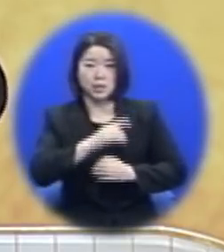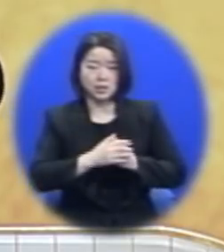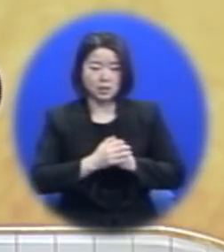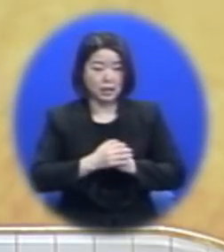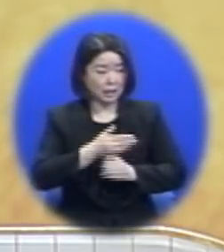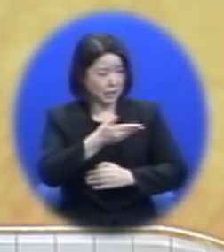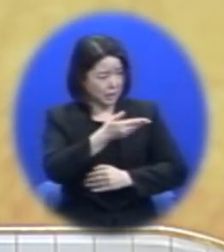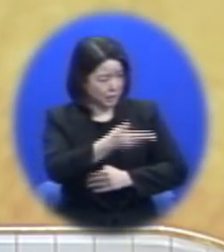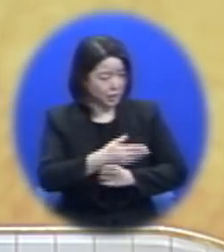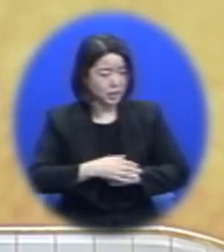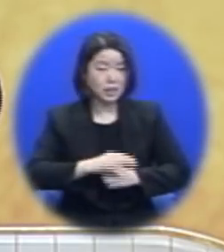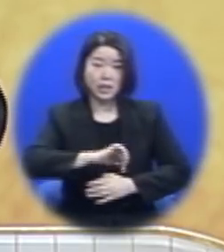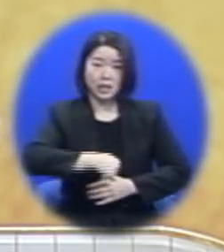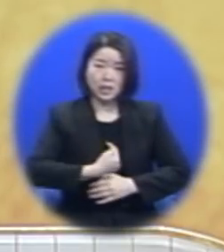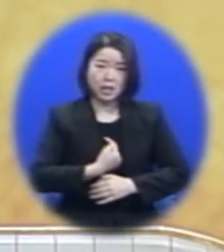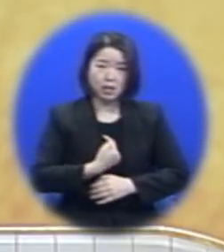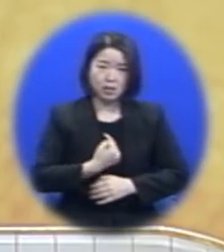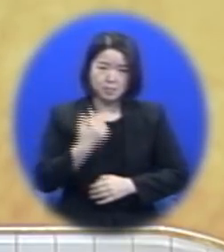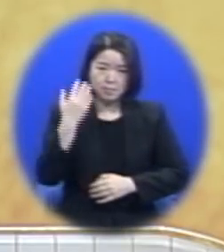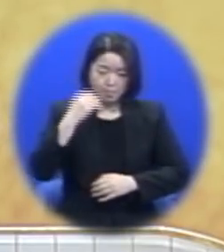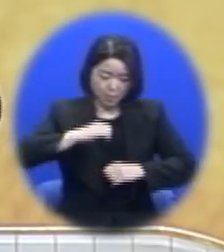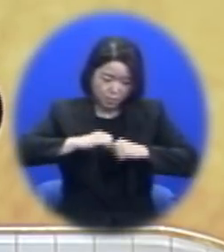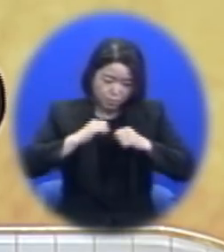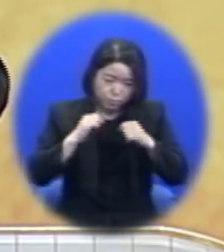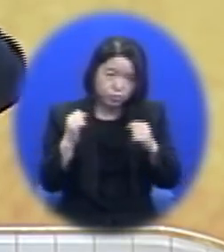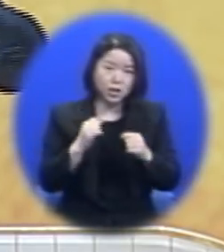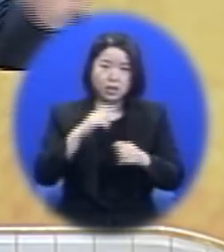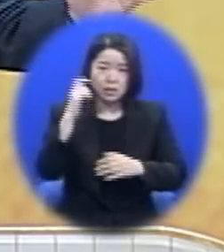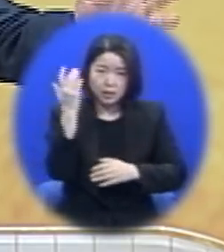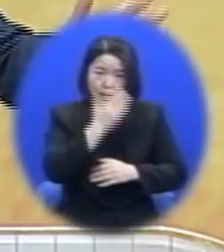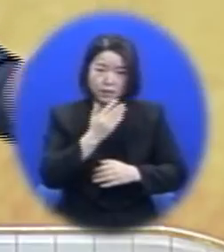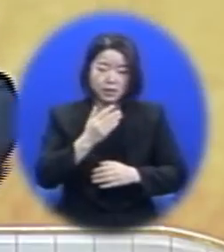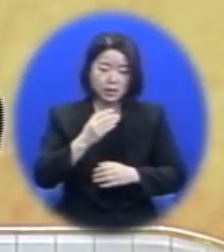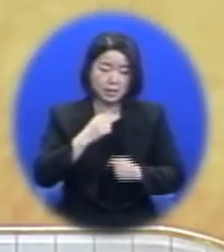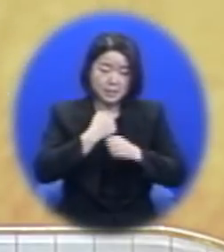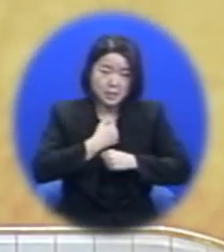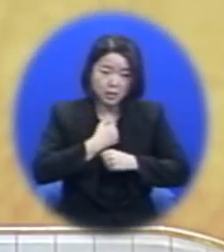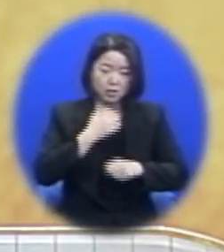그래도 자기의 순전을 굳게 지키느뇨? 하나님을 욕하고 죽으라.